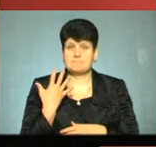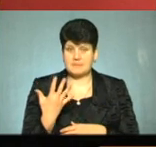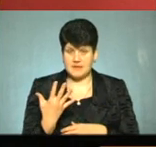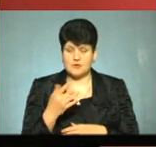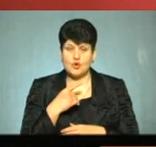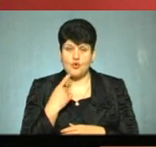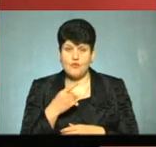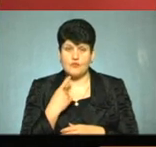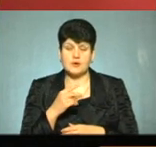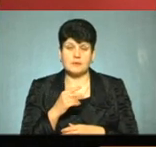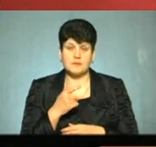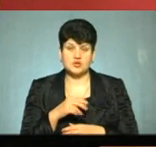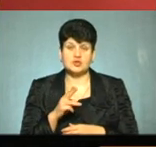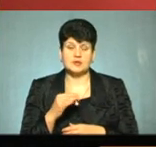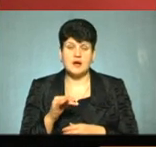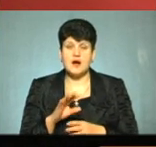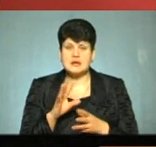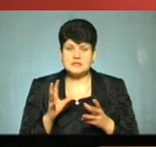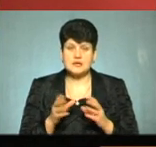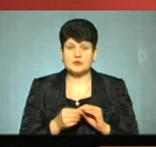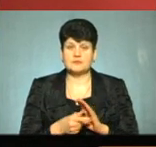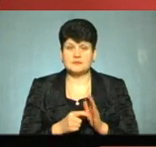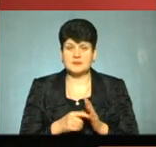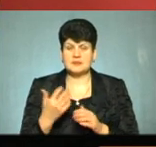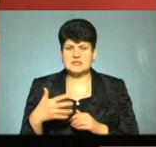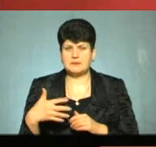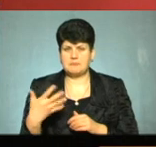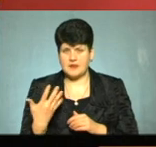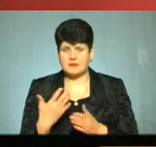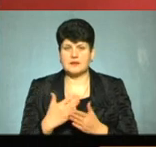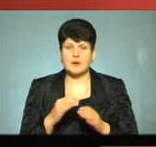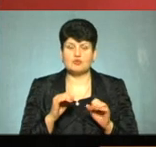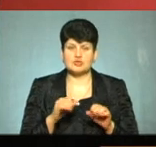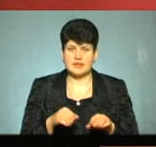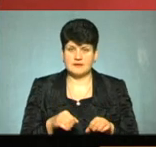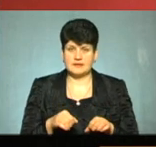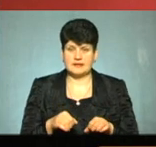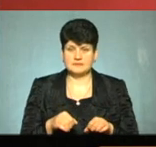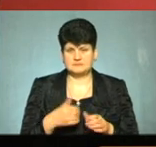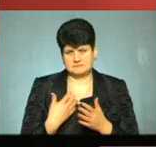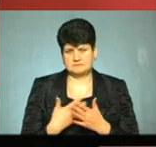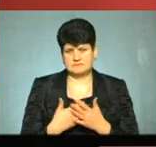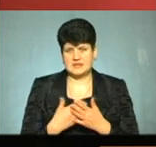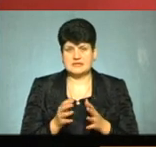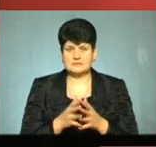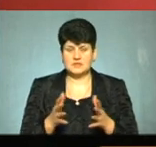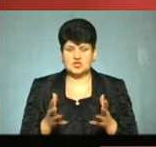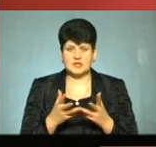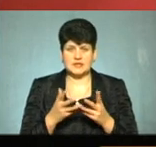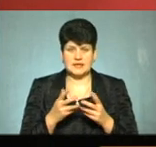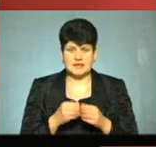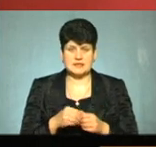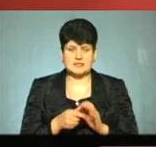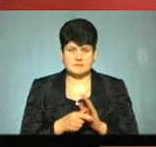за словами пана Чайківського. Водночас загалом палат 55, тобто є можливість теоретично збільшити